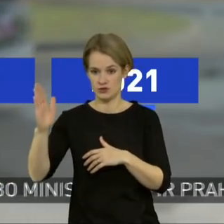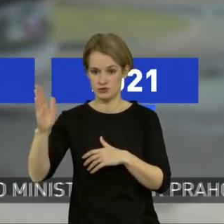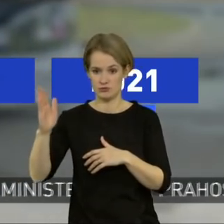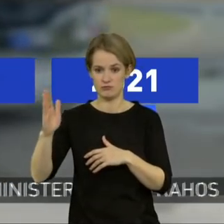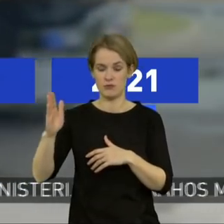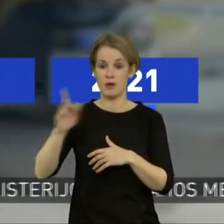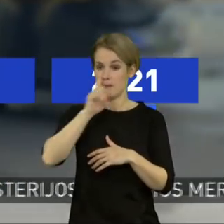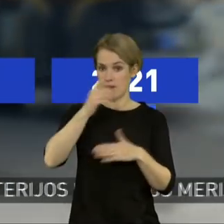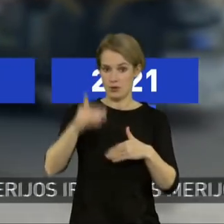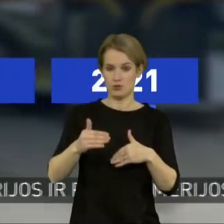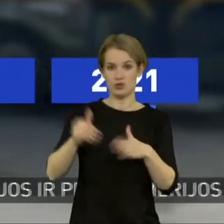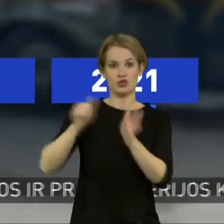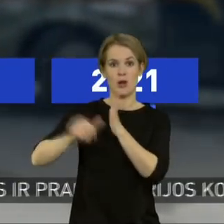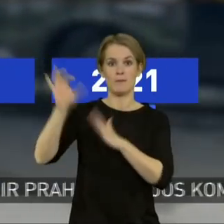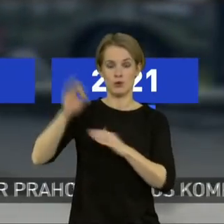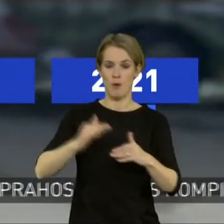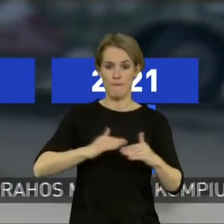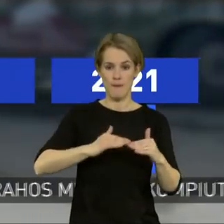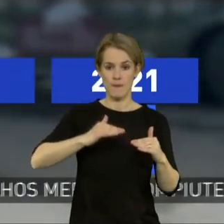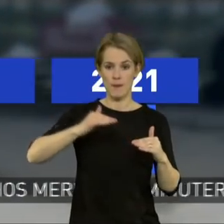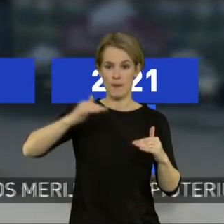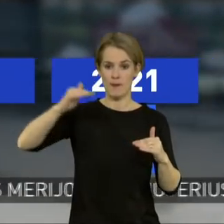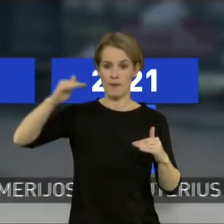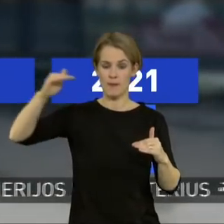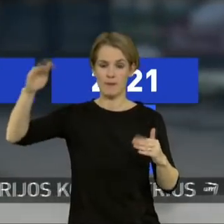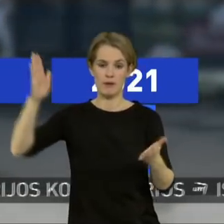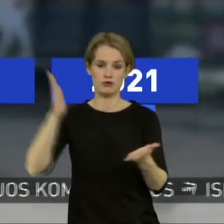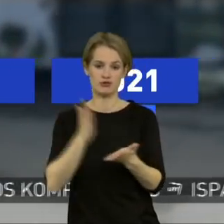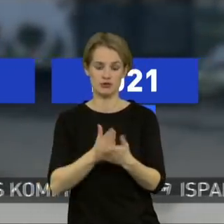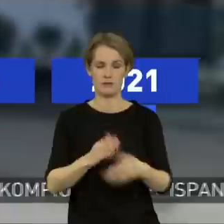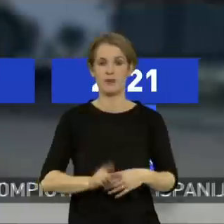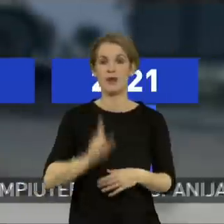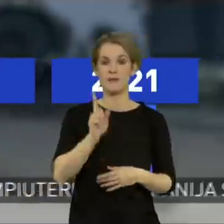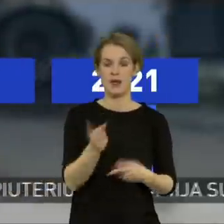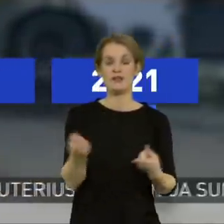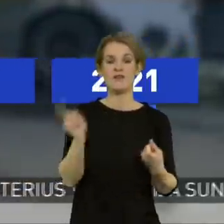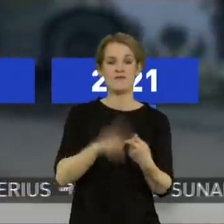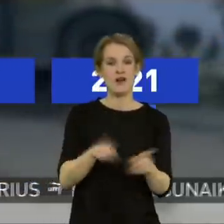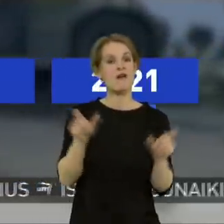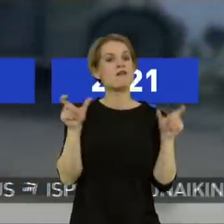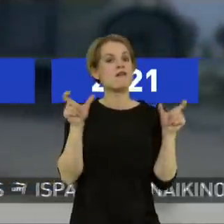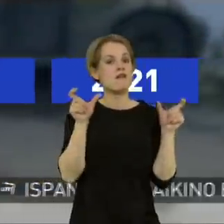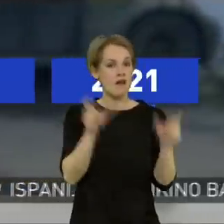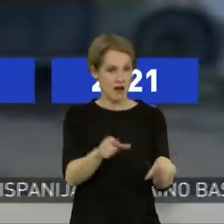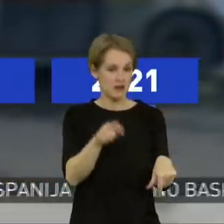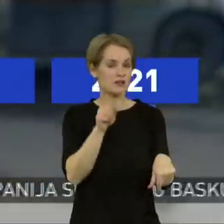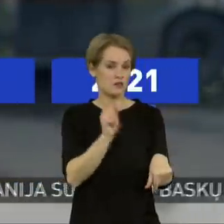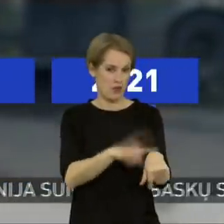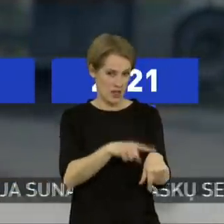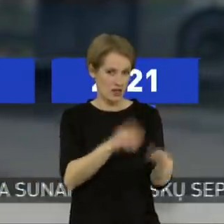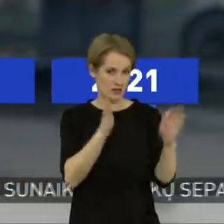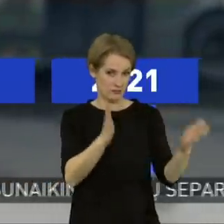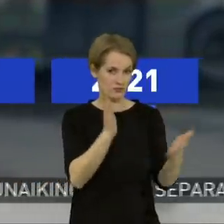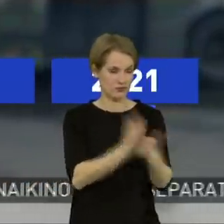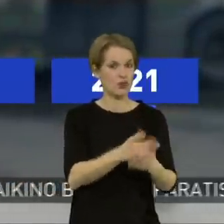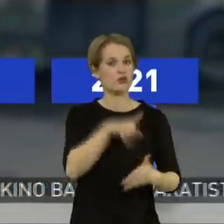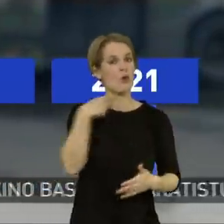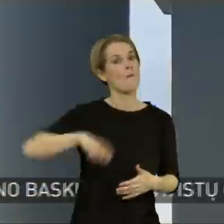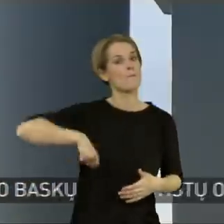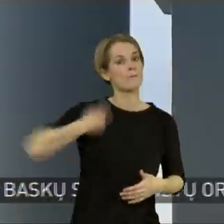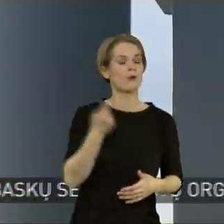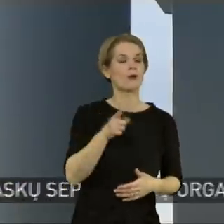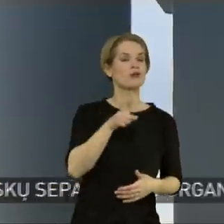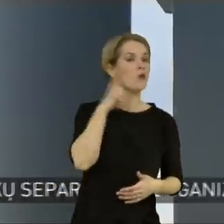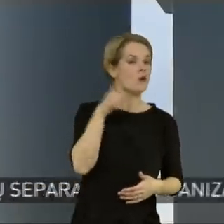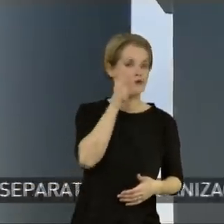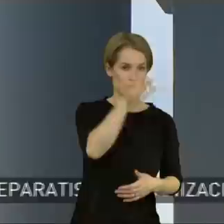60%. Ekonomistai sako, skaičiai dideli, bet vis tiek labiau dėl karantino nukentėjo jaunimas. Nors bijota masinių atleidimų kompensija visai